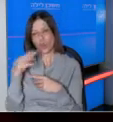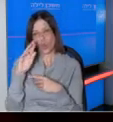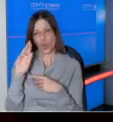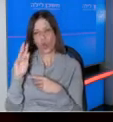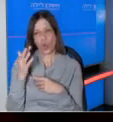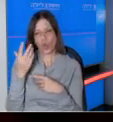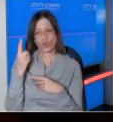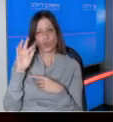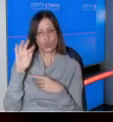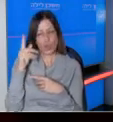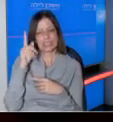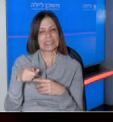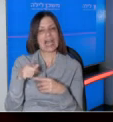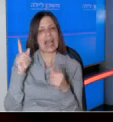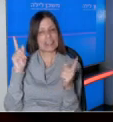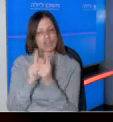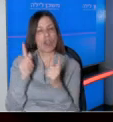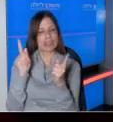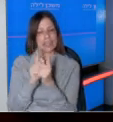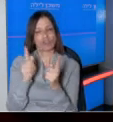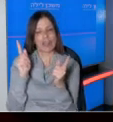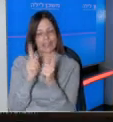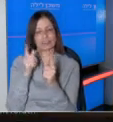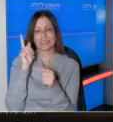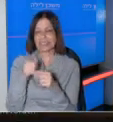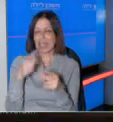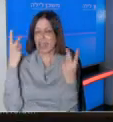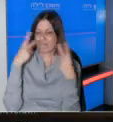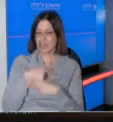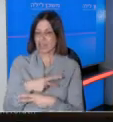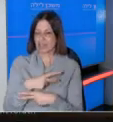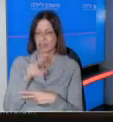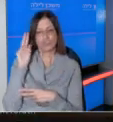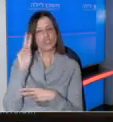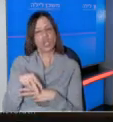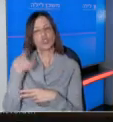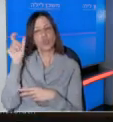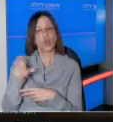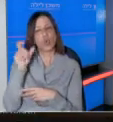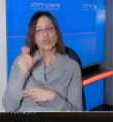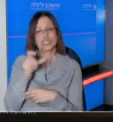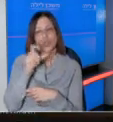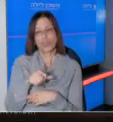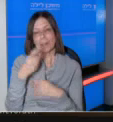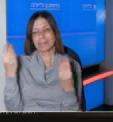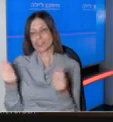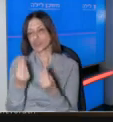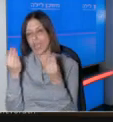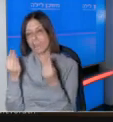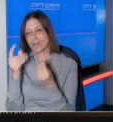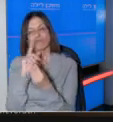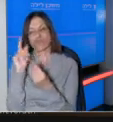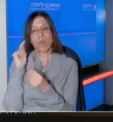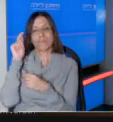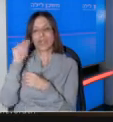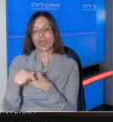צריך להנגיש, להנגיש, להנגיש. אנחנו צריכים להבין שיש אוכלוסיות מסוימות שלא